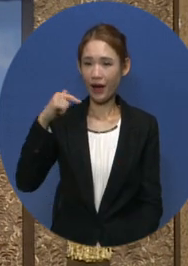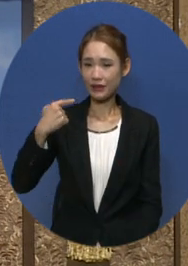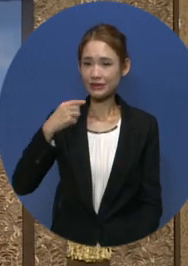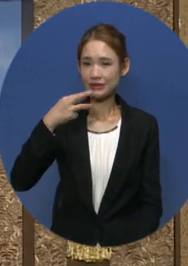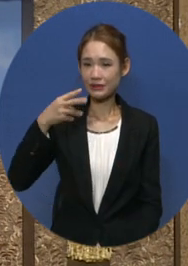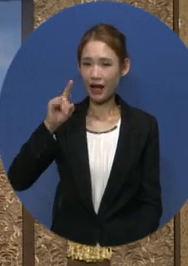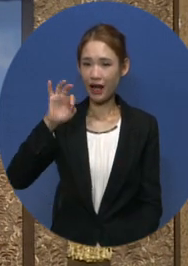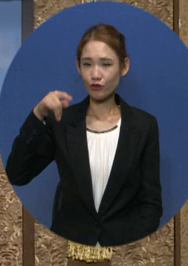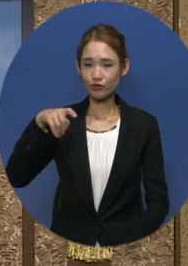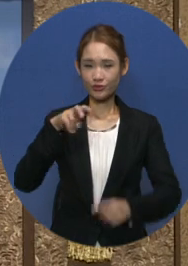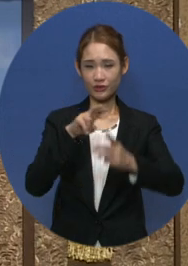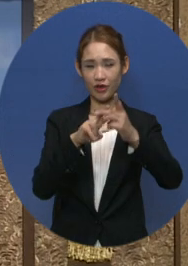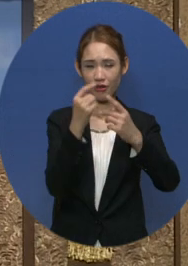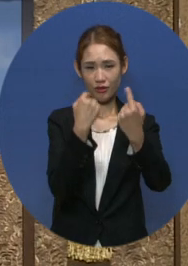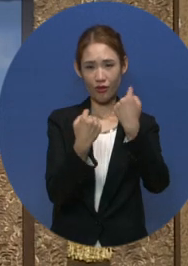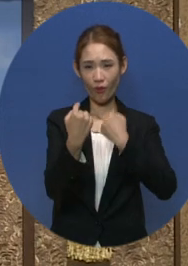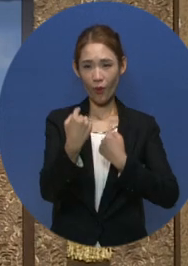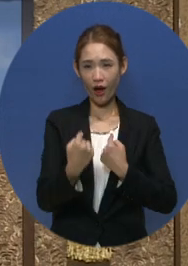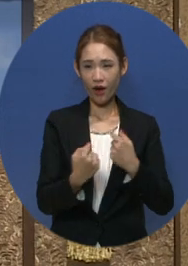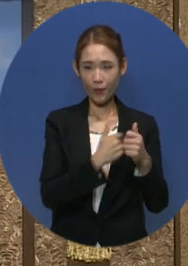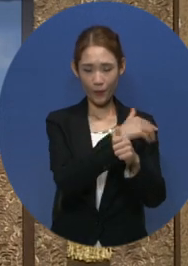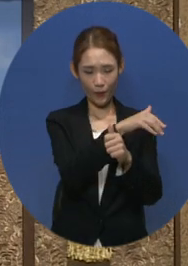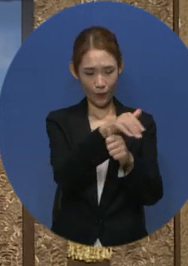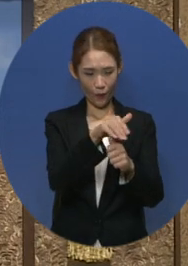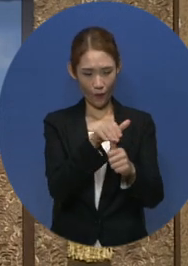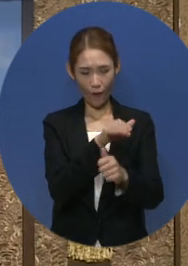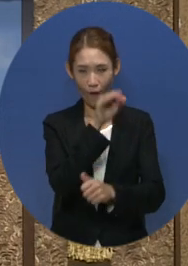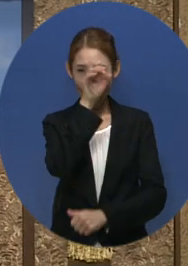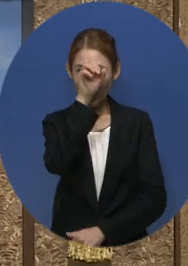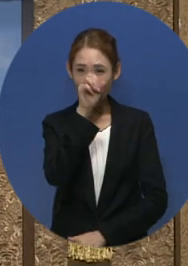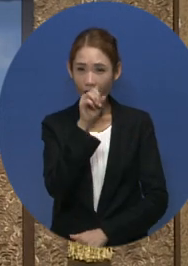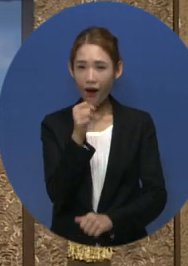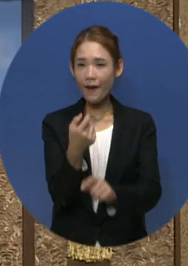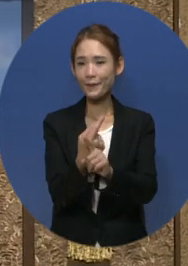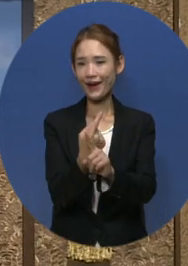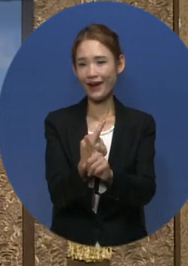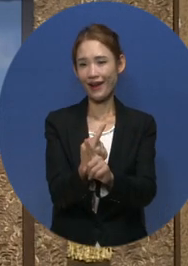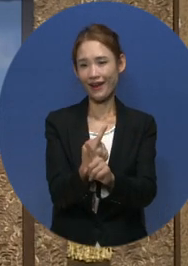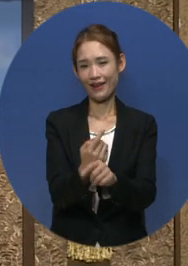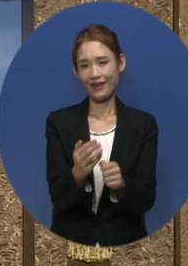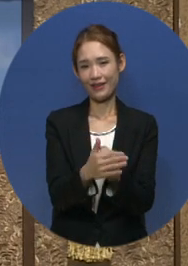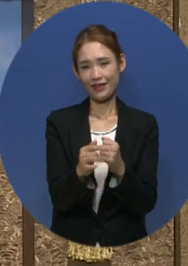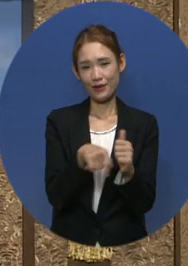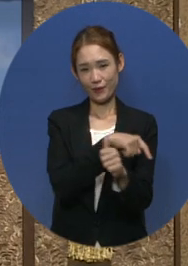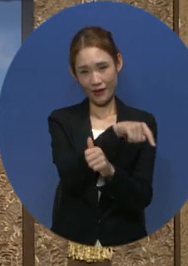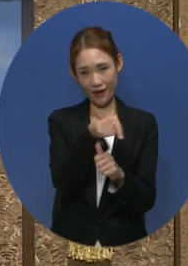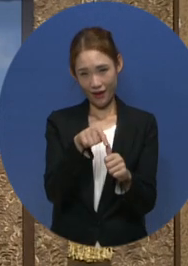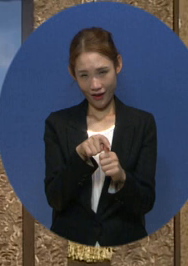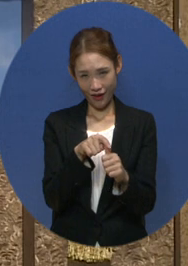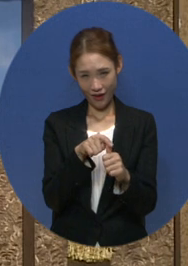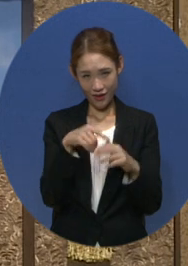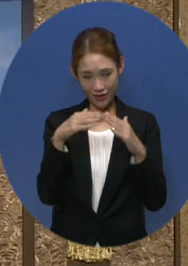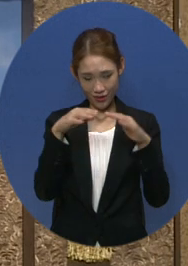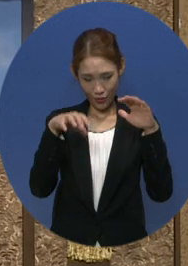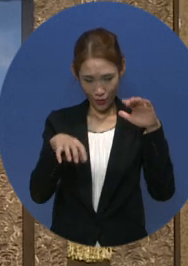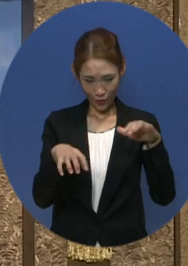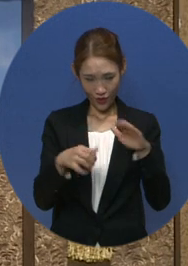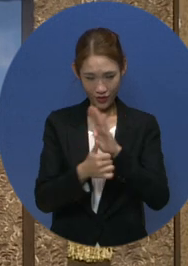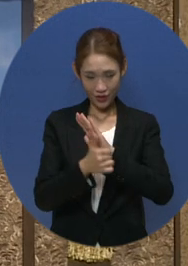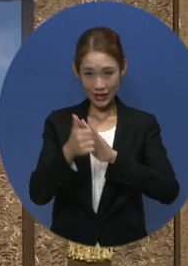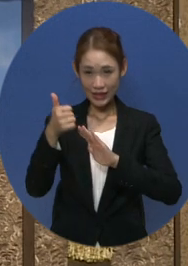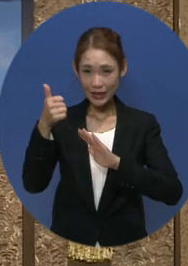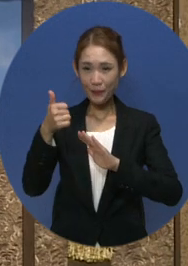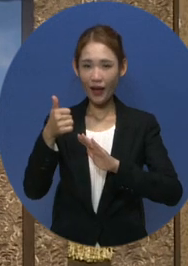들어와가지고 동네 분위기가 많이 좋아졌어요. 그러다 보니까 동네 사람들이 그 자기 동네를 파그라움